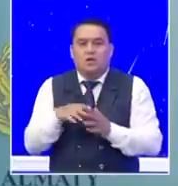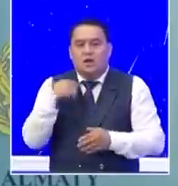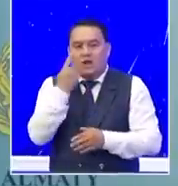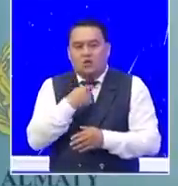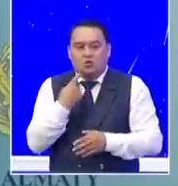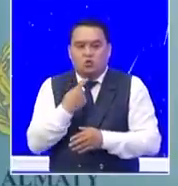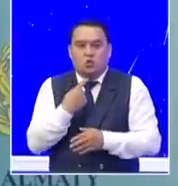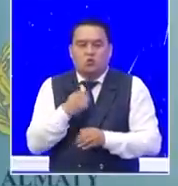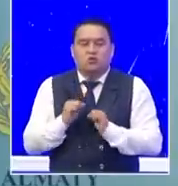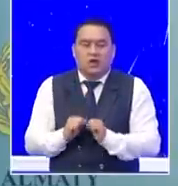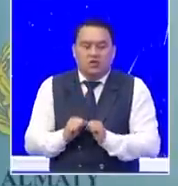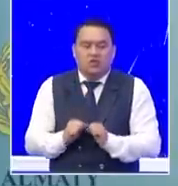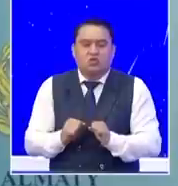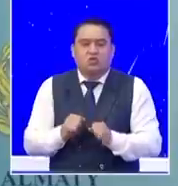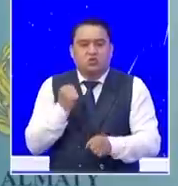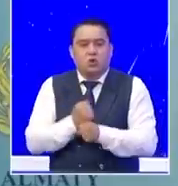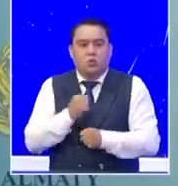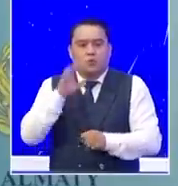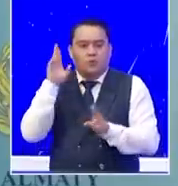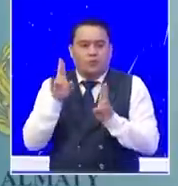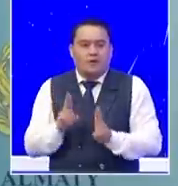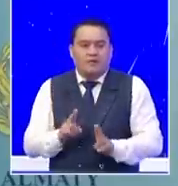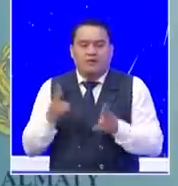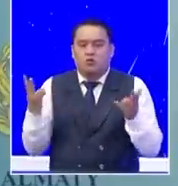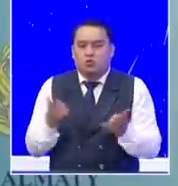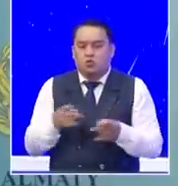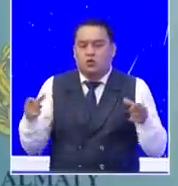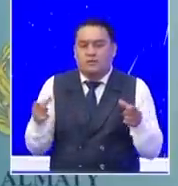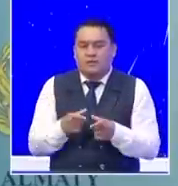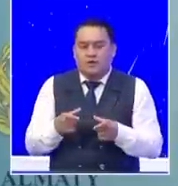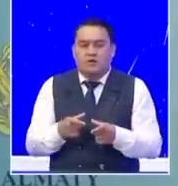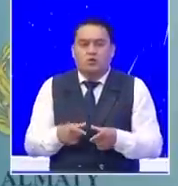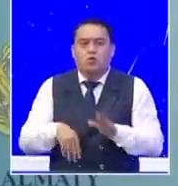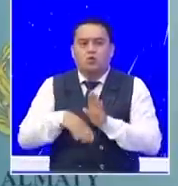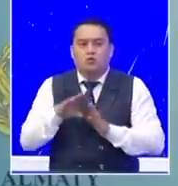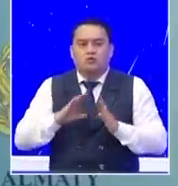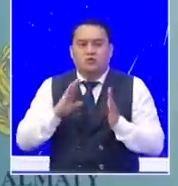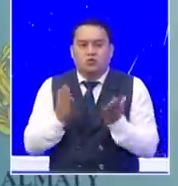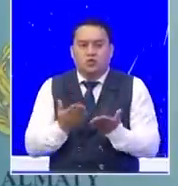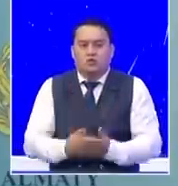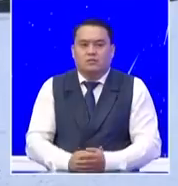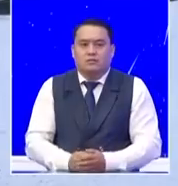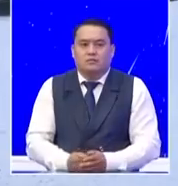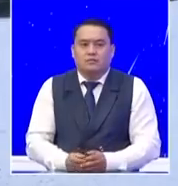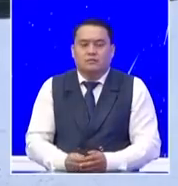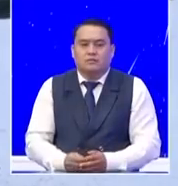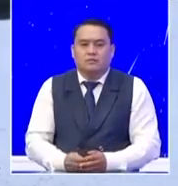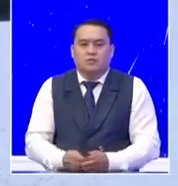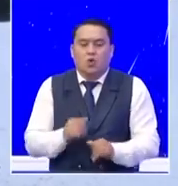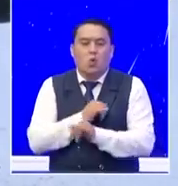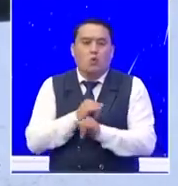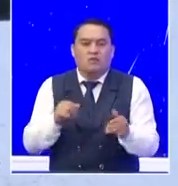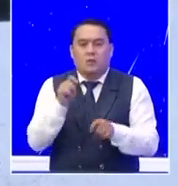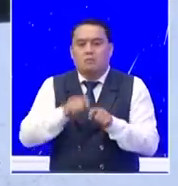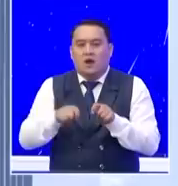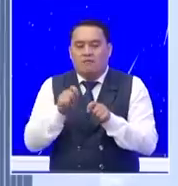и гигиеническую защиту и строго придерживаться всех правил карантина во благо улучшения сложившейся ситуации. С увеличением